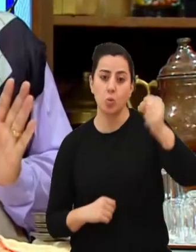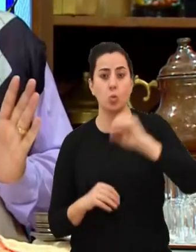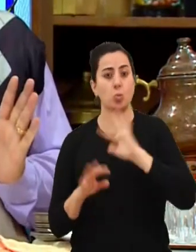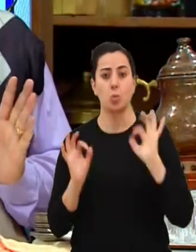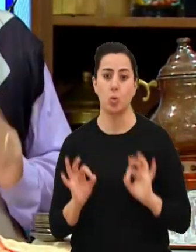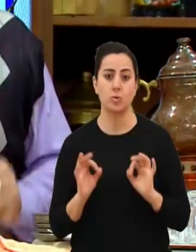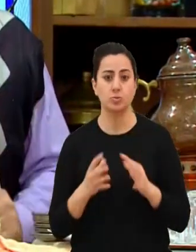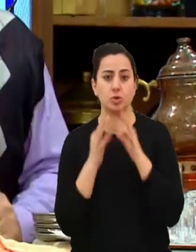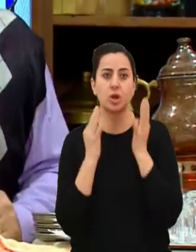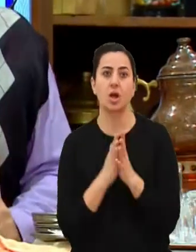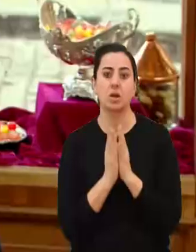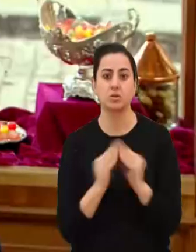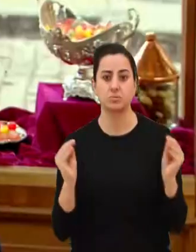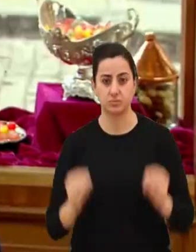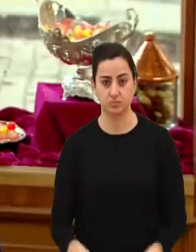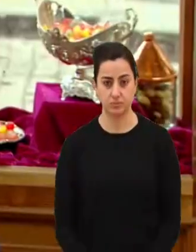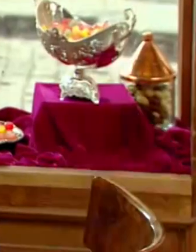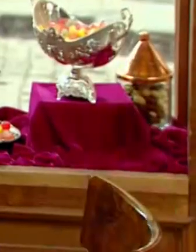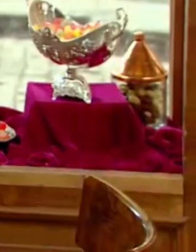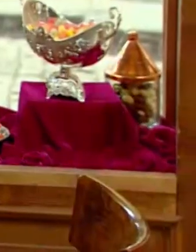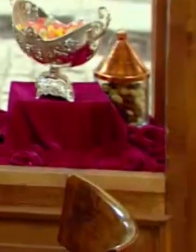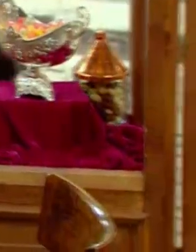kadında huzur falan kalmaz yani.